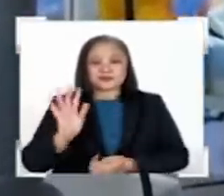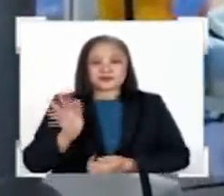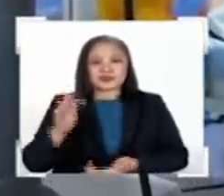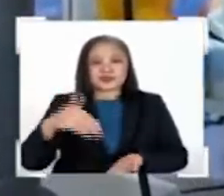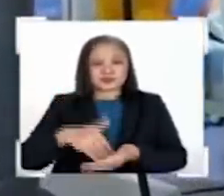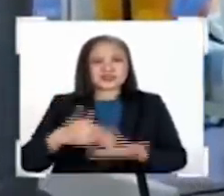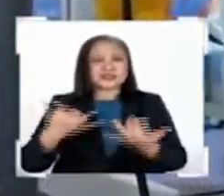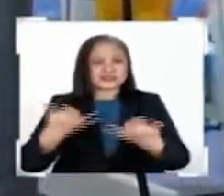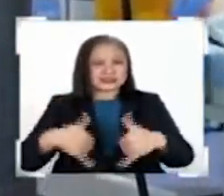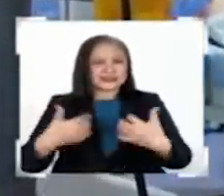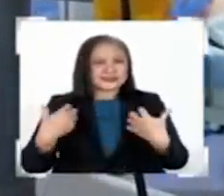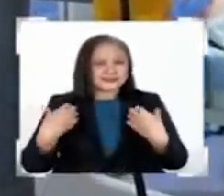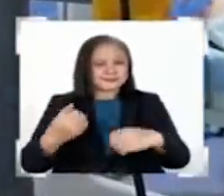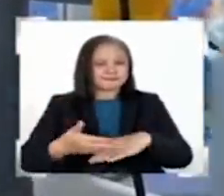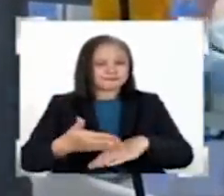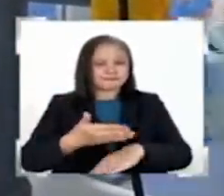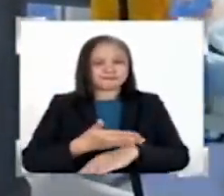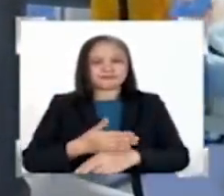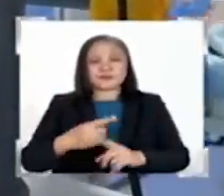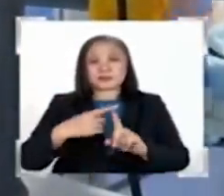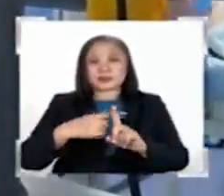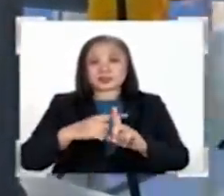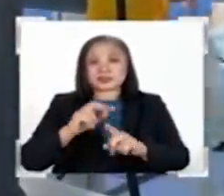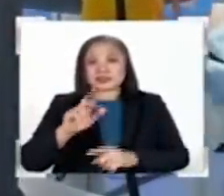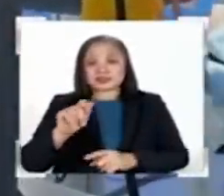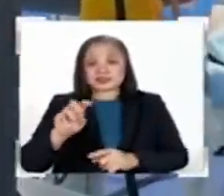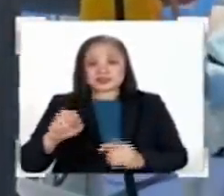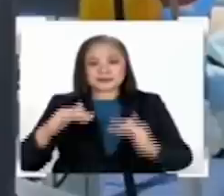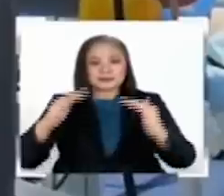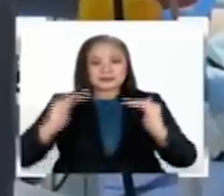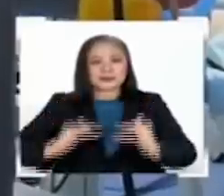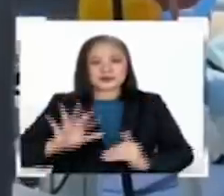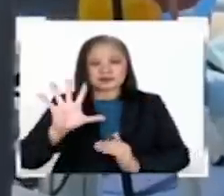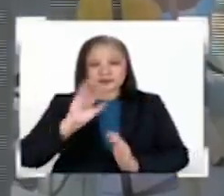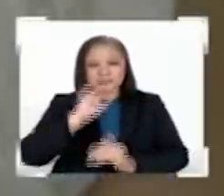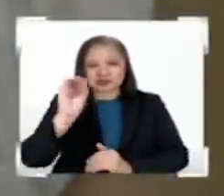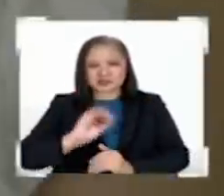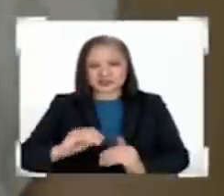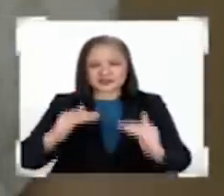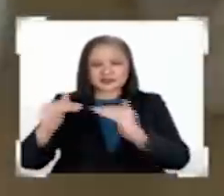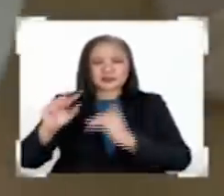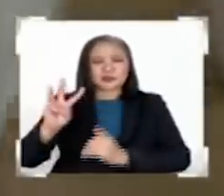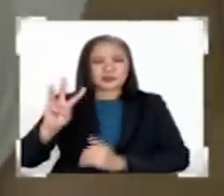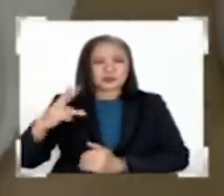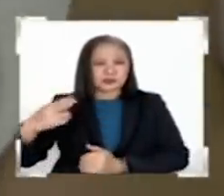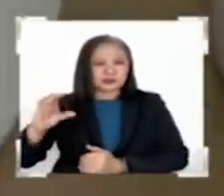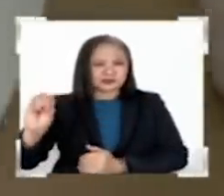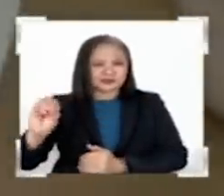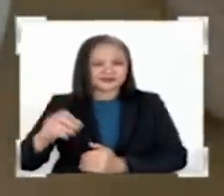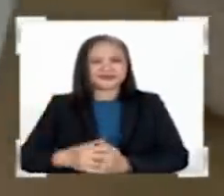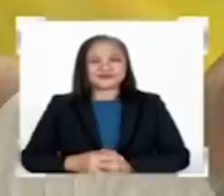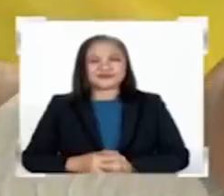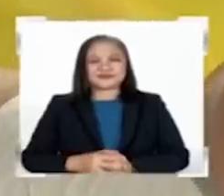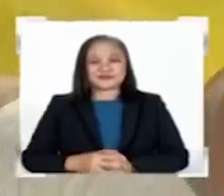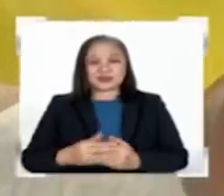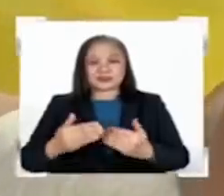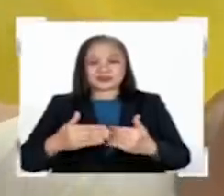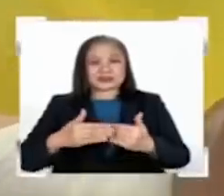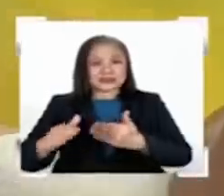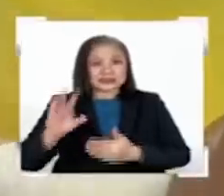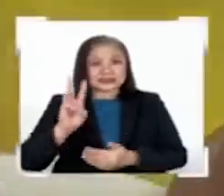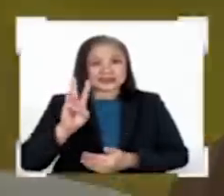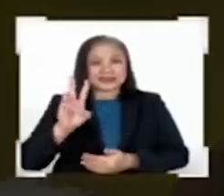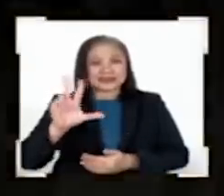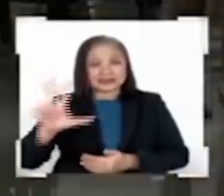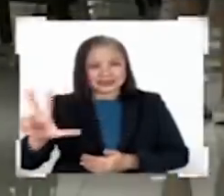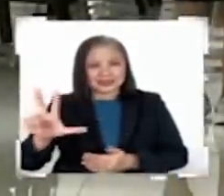Ang positivity rate mas mababa sa 5% benchmark ng World Health Organization. Nagpa 63 million naman ang fully